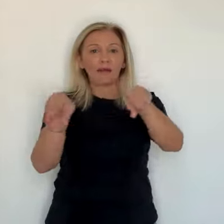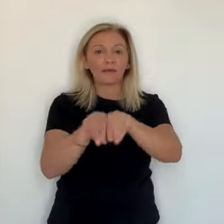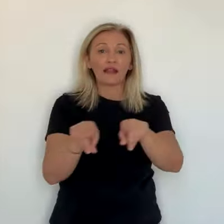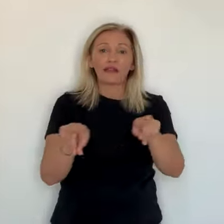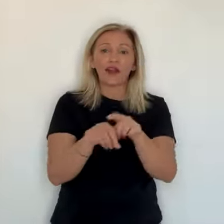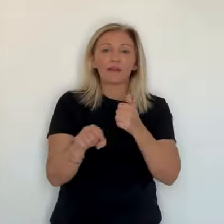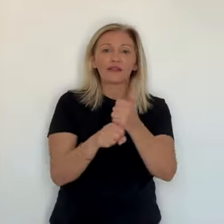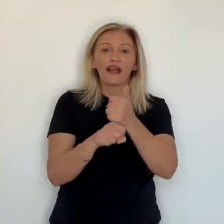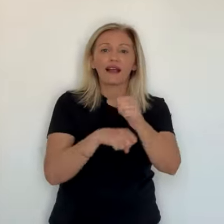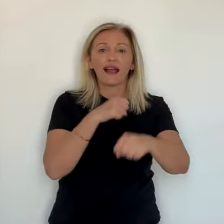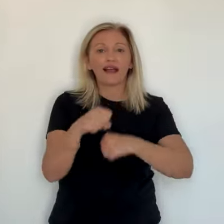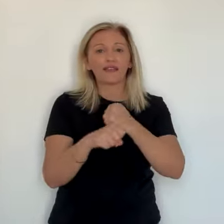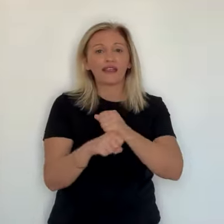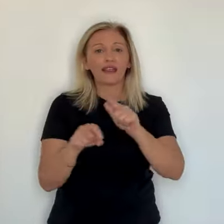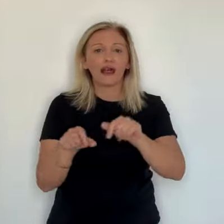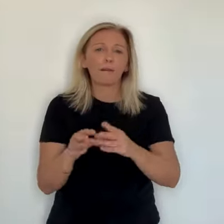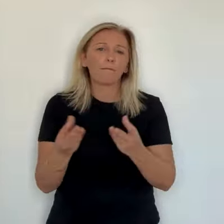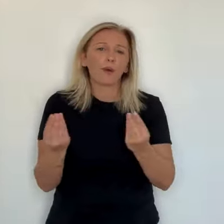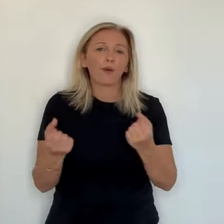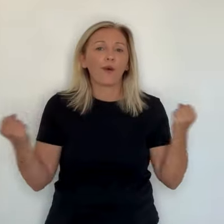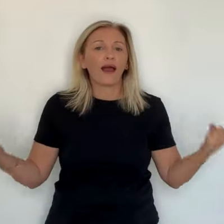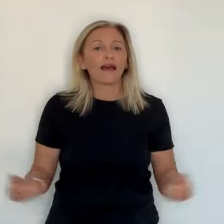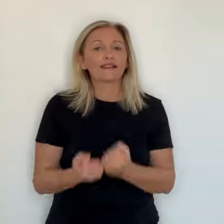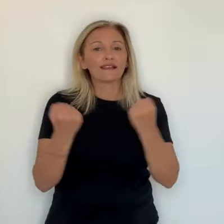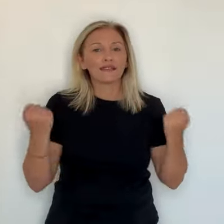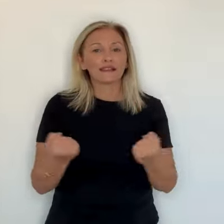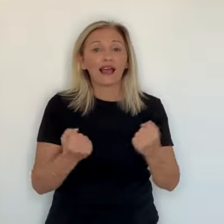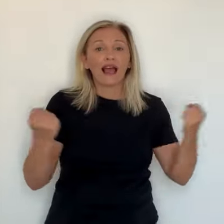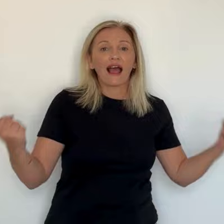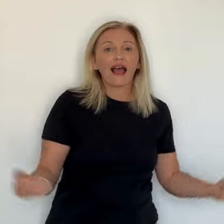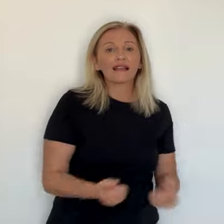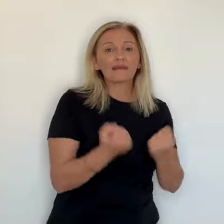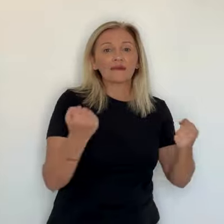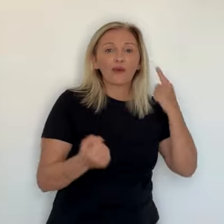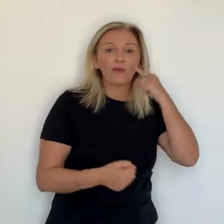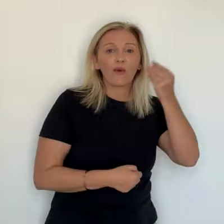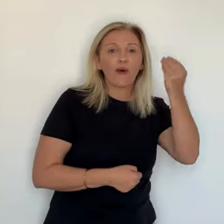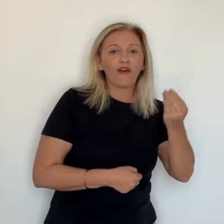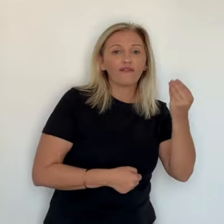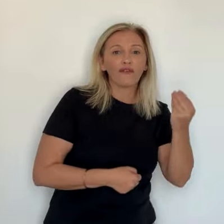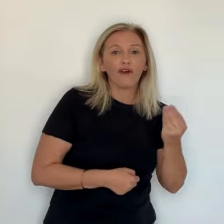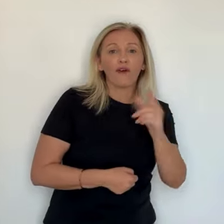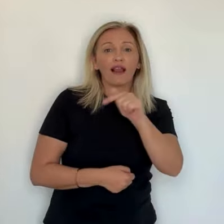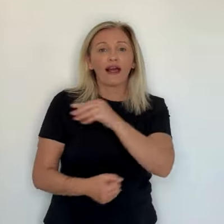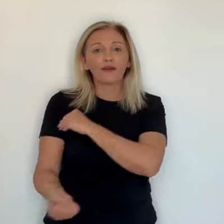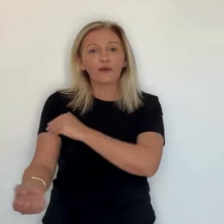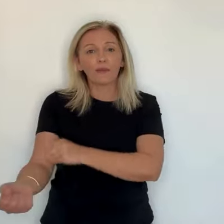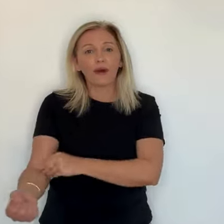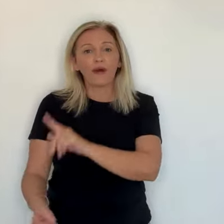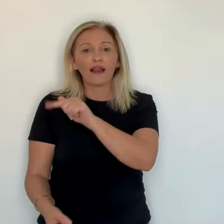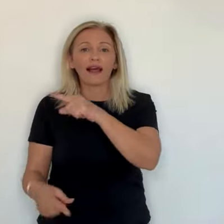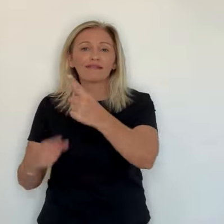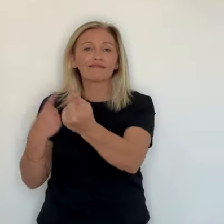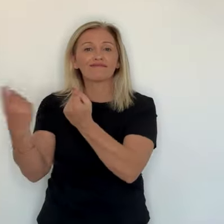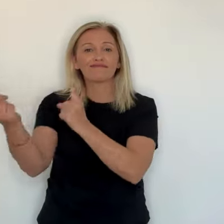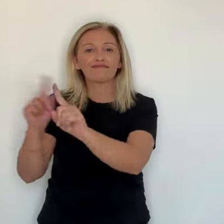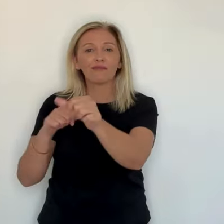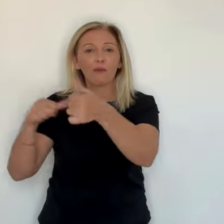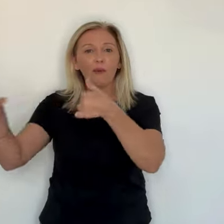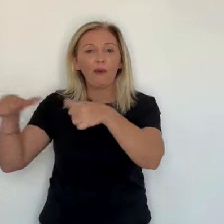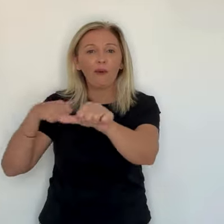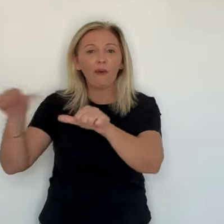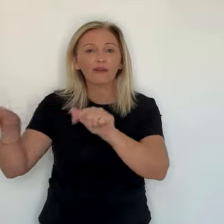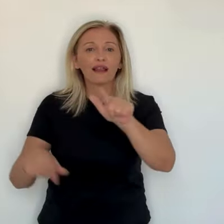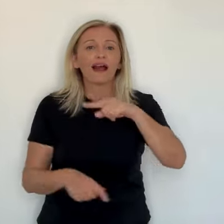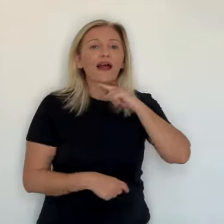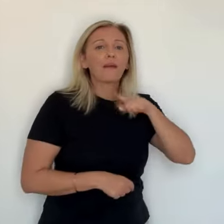familles. Cette année encore, le programme de ces journées était riche, animation pour les enfants, sport, défilé de mode, apéritifs musicaux et les